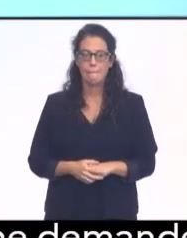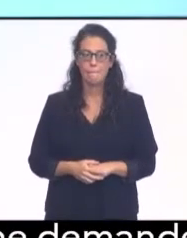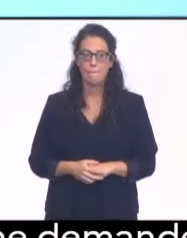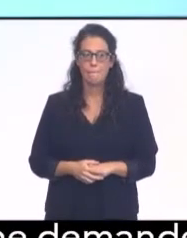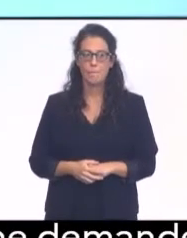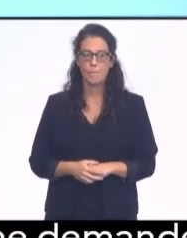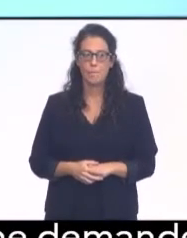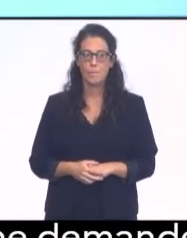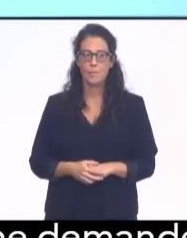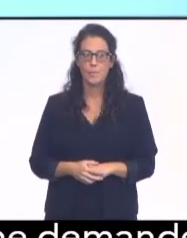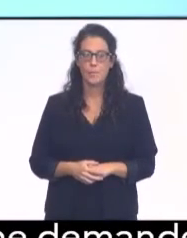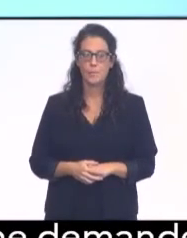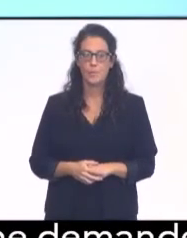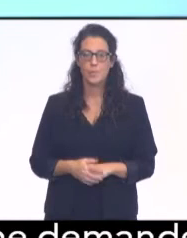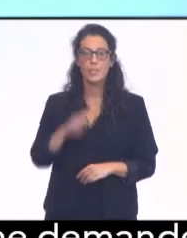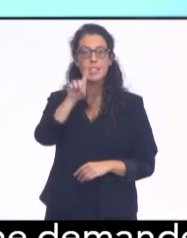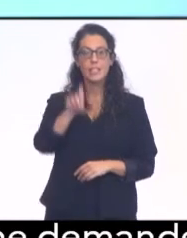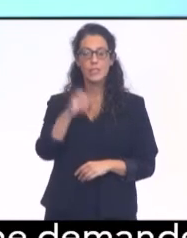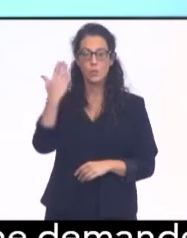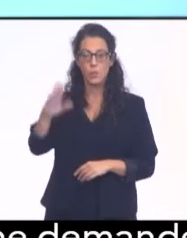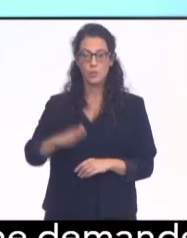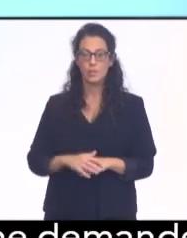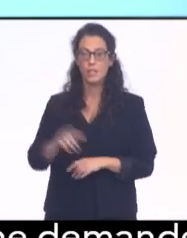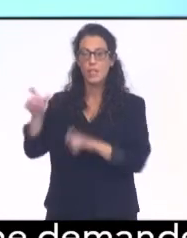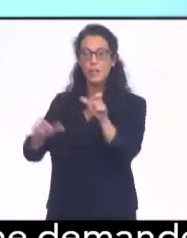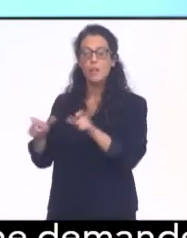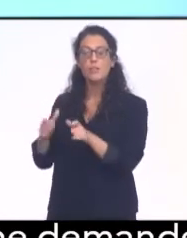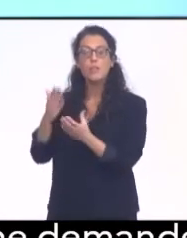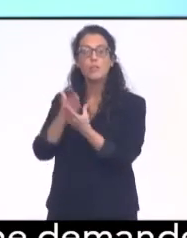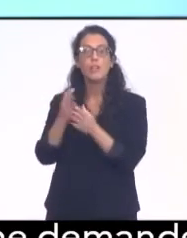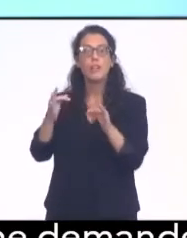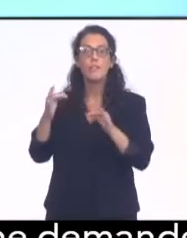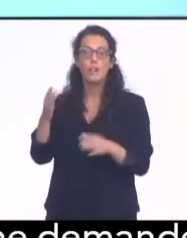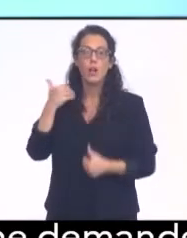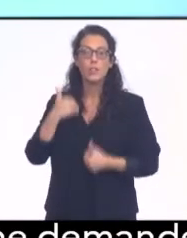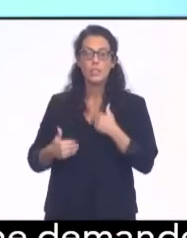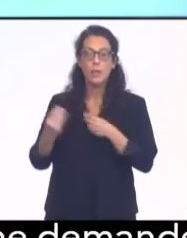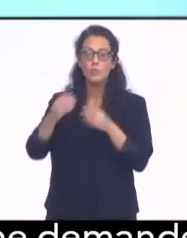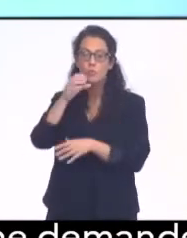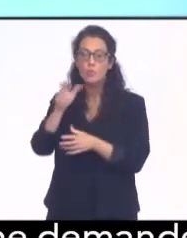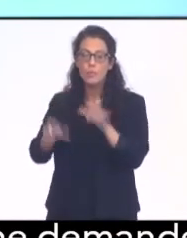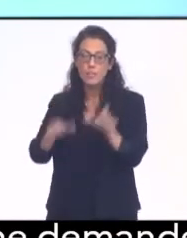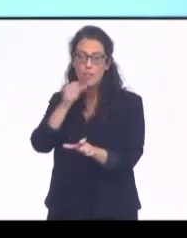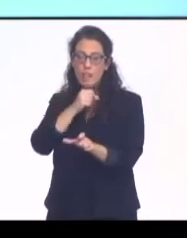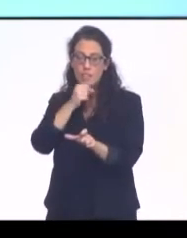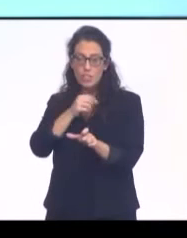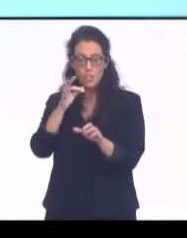Toujours Emmanuel Delplace, le travail avec les acteurs du handicap et du grand âge sur la conception de la branche autonomie a-t-il démarré?